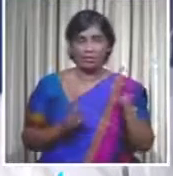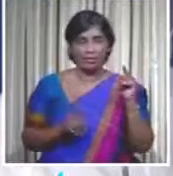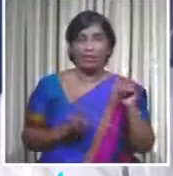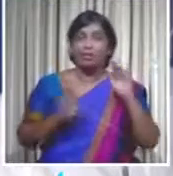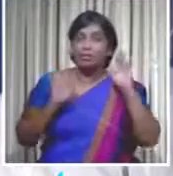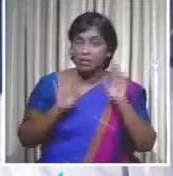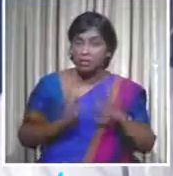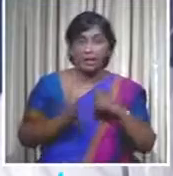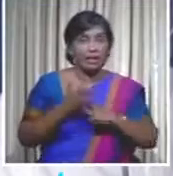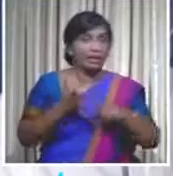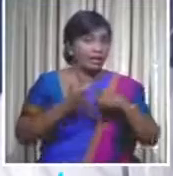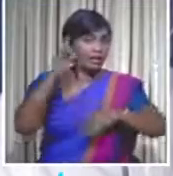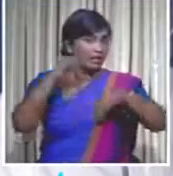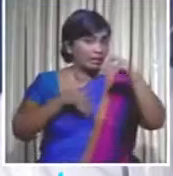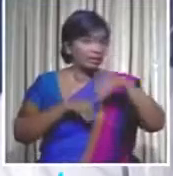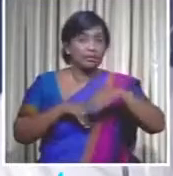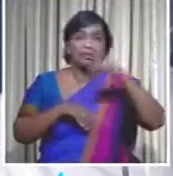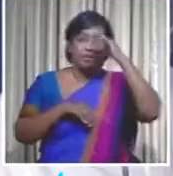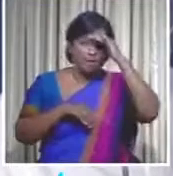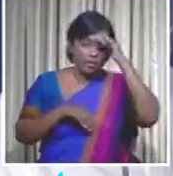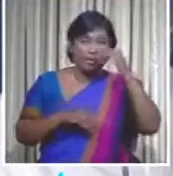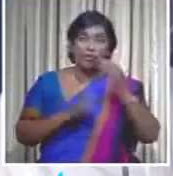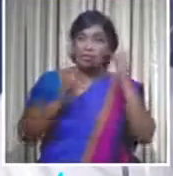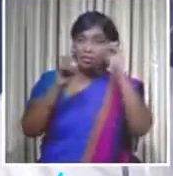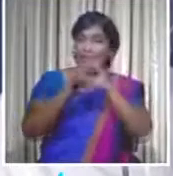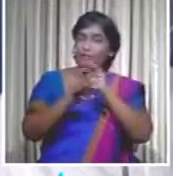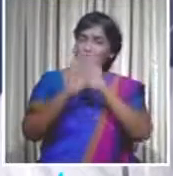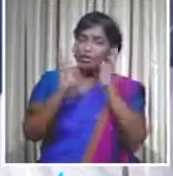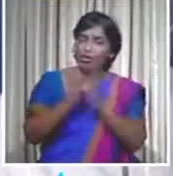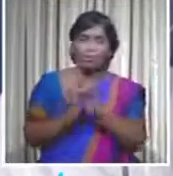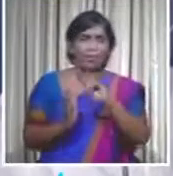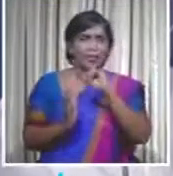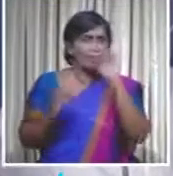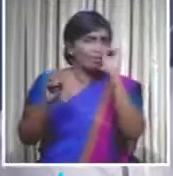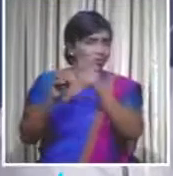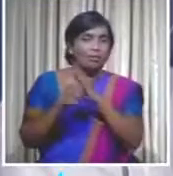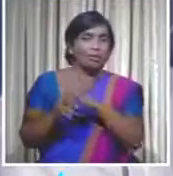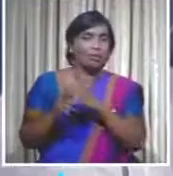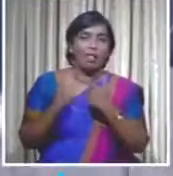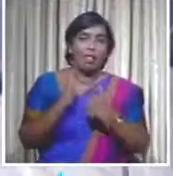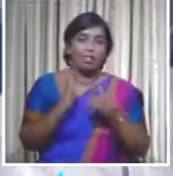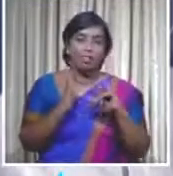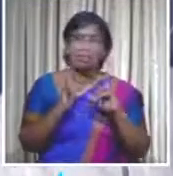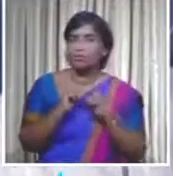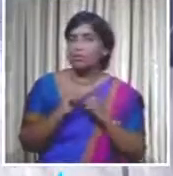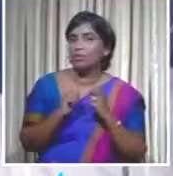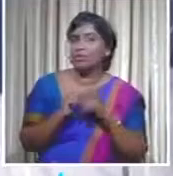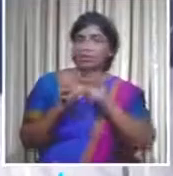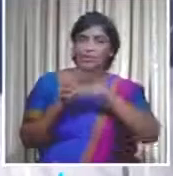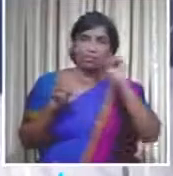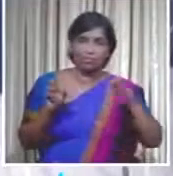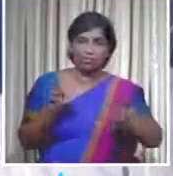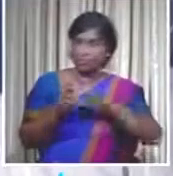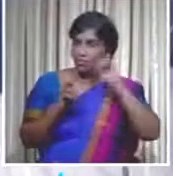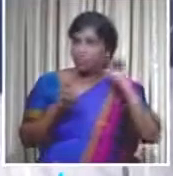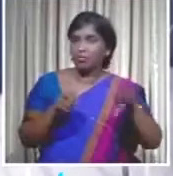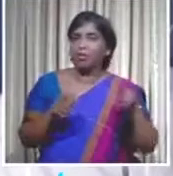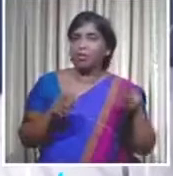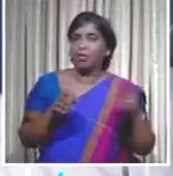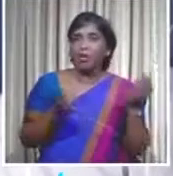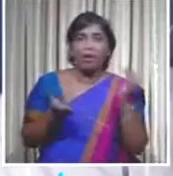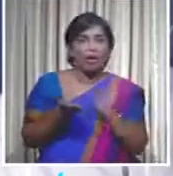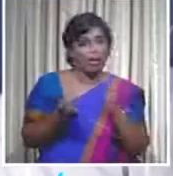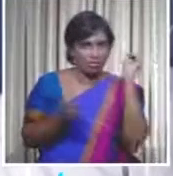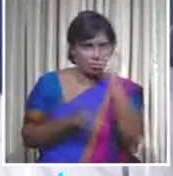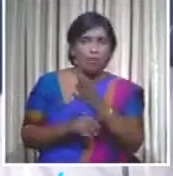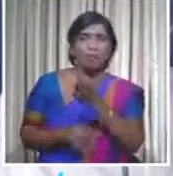नमु देश पालन नायक अंट दापु हेम नडवाक्म ताक्षणिक कारण केला इलास्कर तिबिर इवन दान